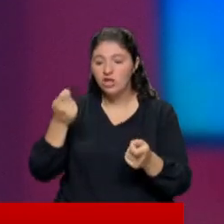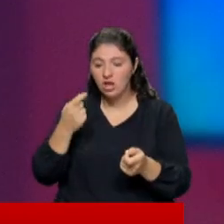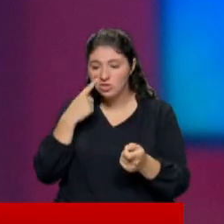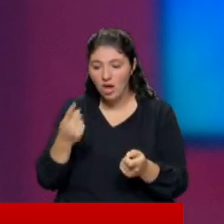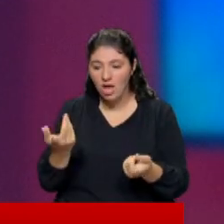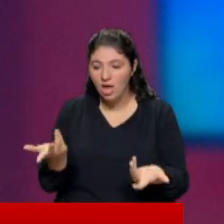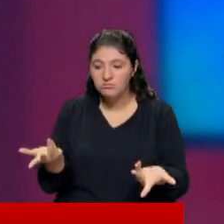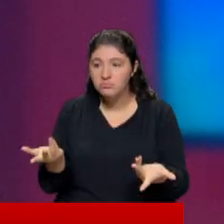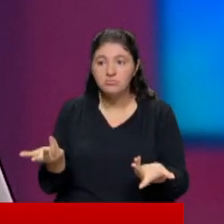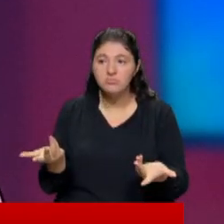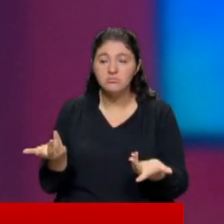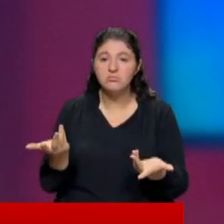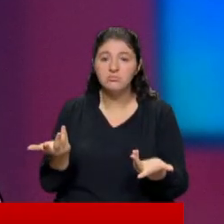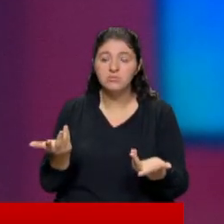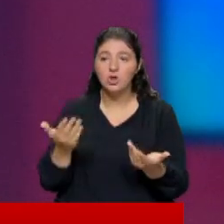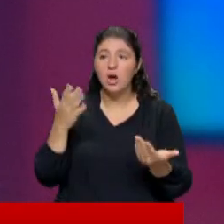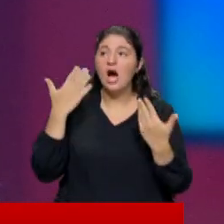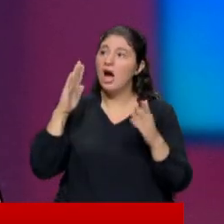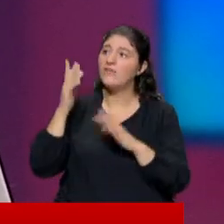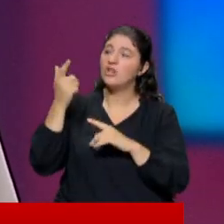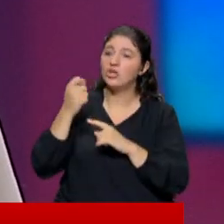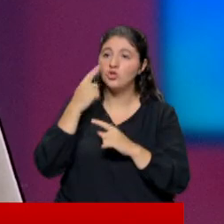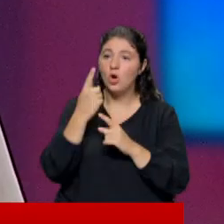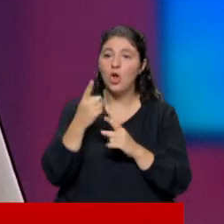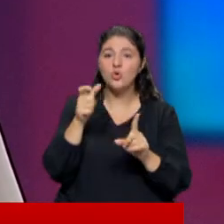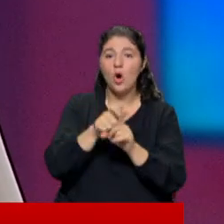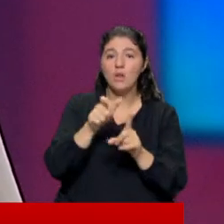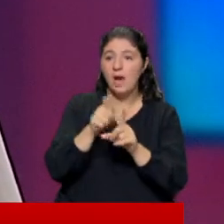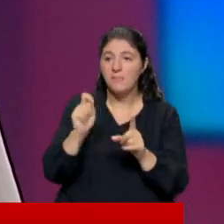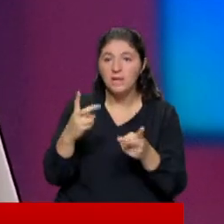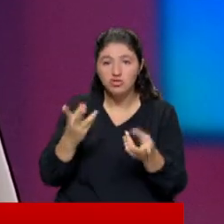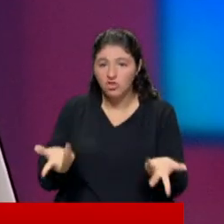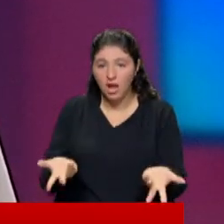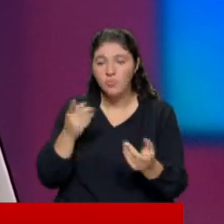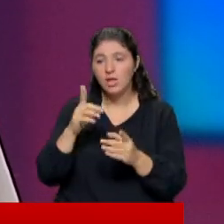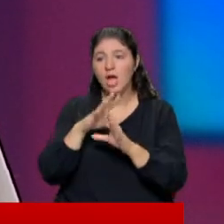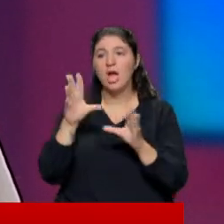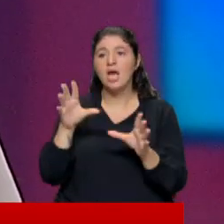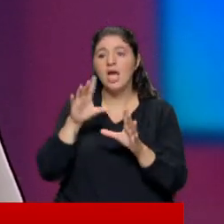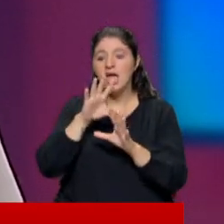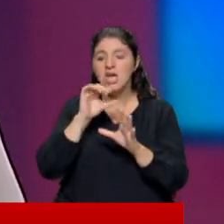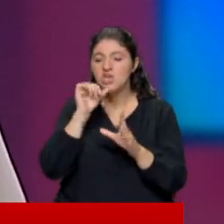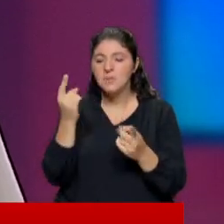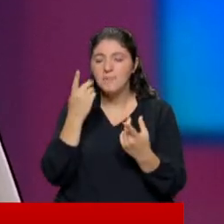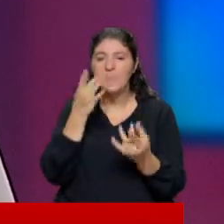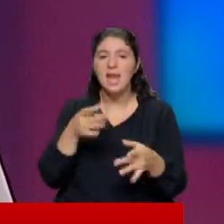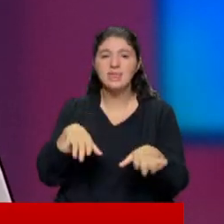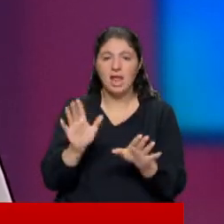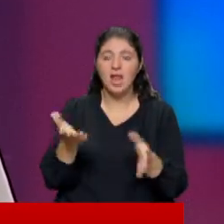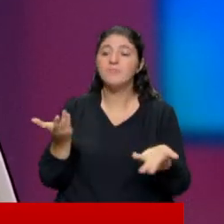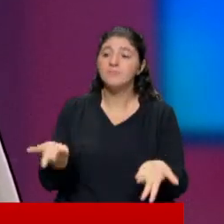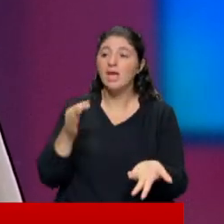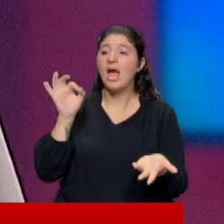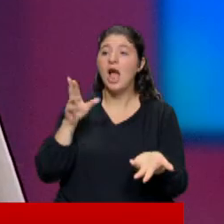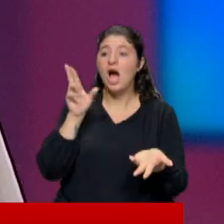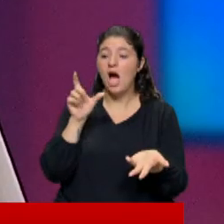şartlarda koşullara, iklim koşullarına göre koruma yapabilecek, bunların hiçbirisi belli değil. Şimdi